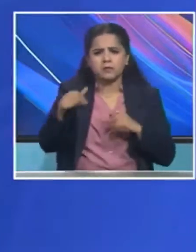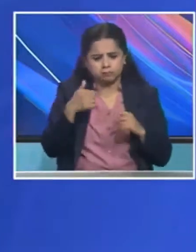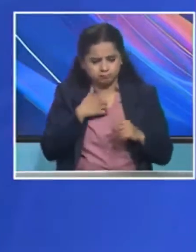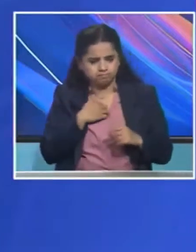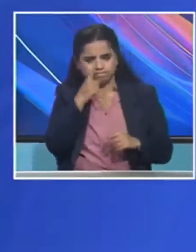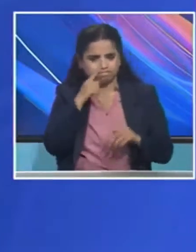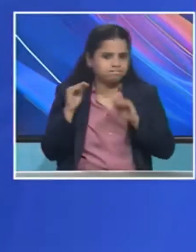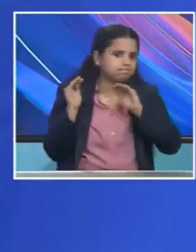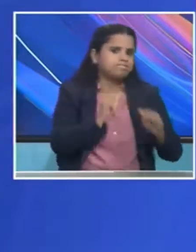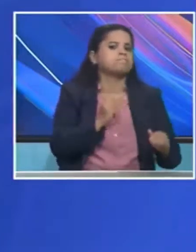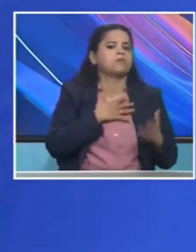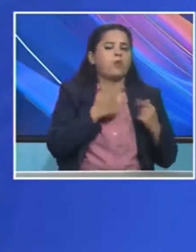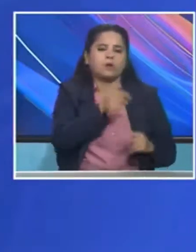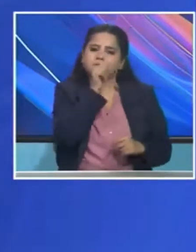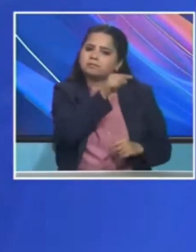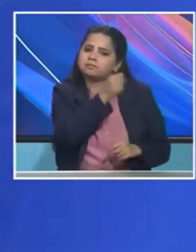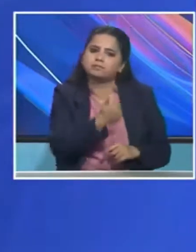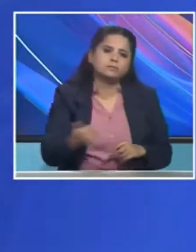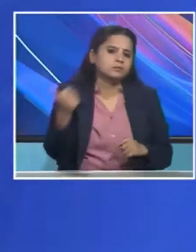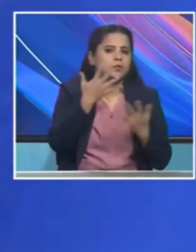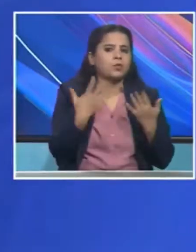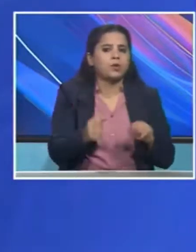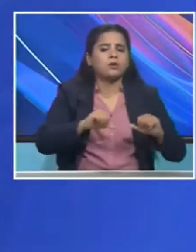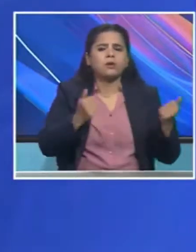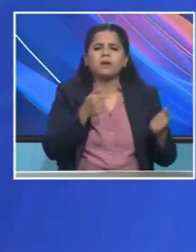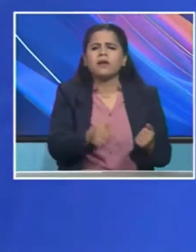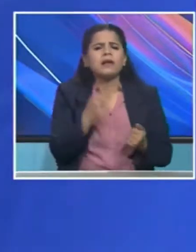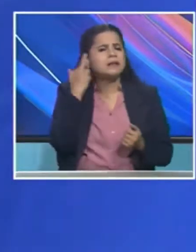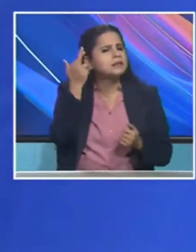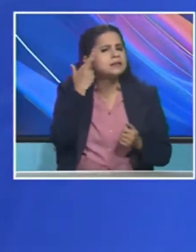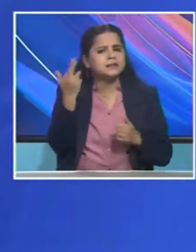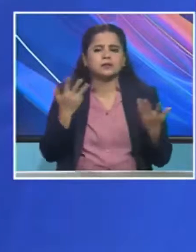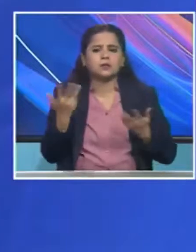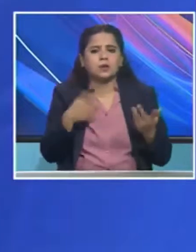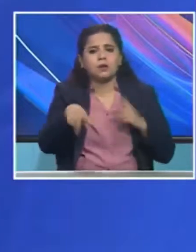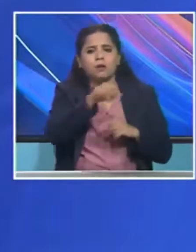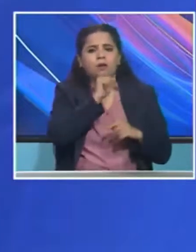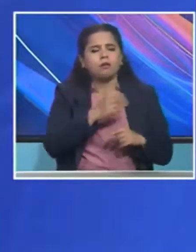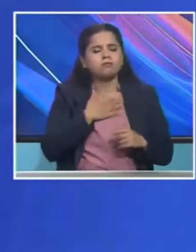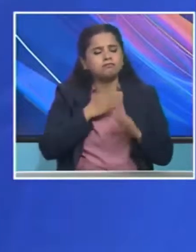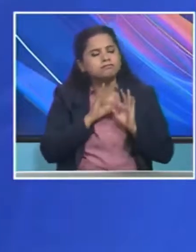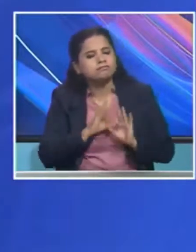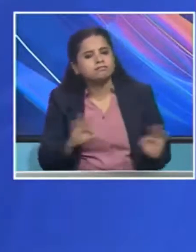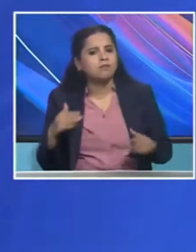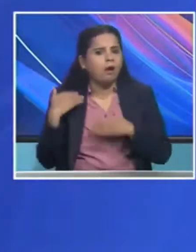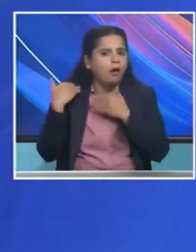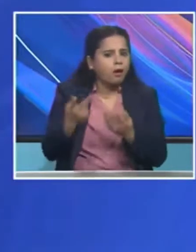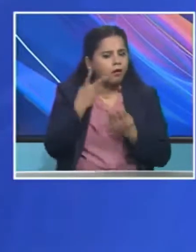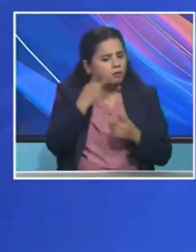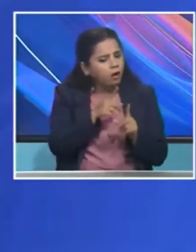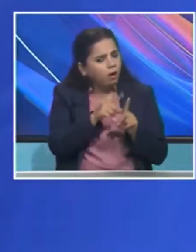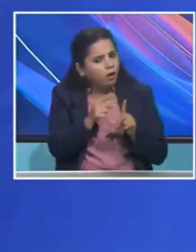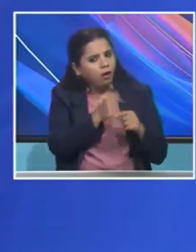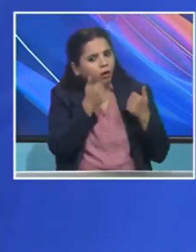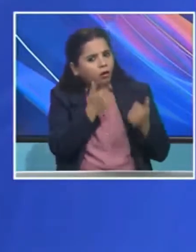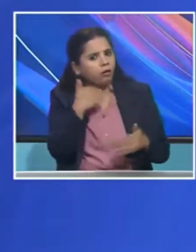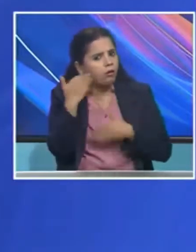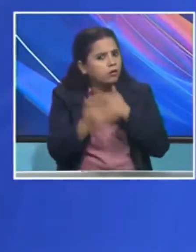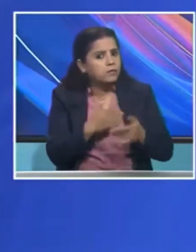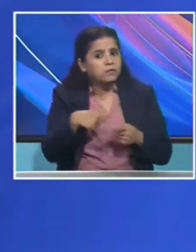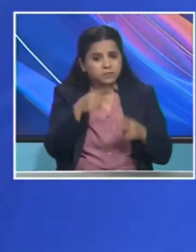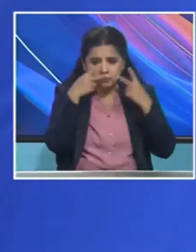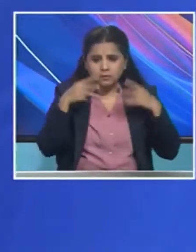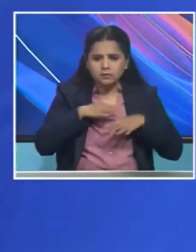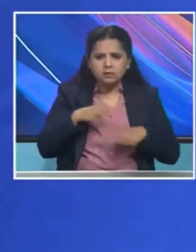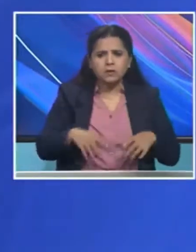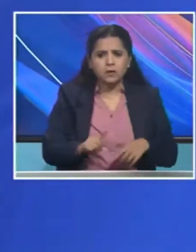द्रौपदी मुर्मू का समर्थन किया। इसके पीछे सबसे बड़ी वजह भी उनका सरल और शालीन व्यक्तित्व माना जा रहा है। तो एक आदिवासी महिला के